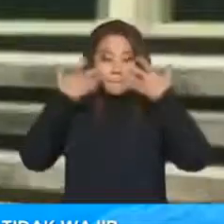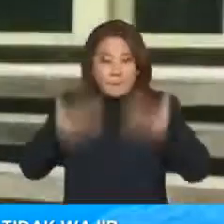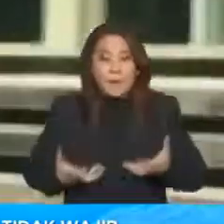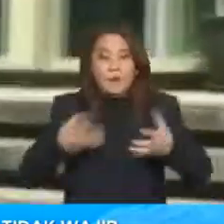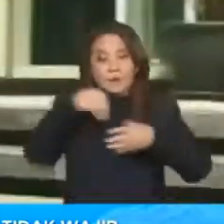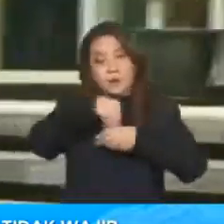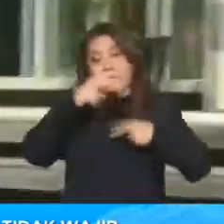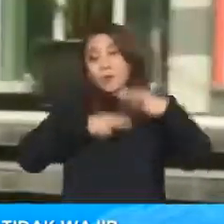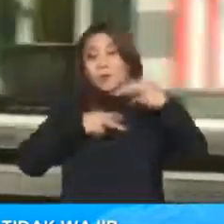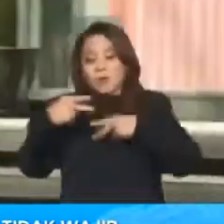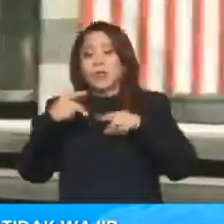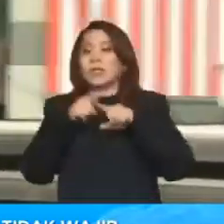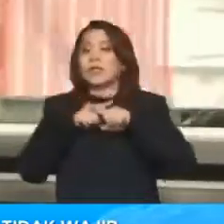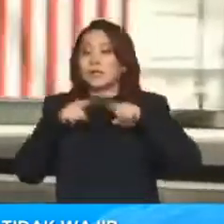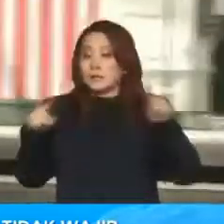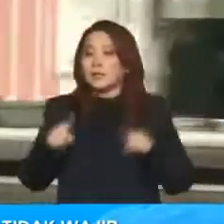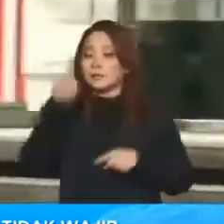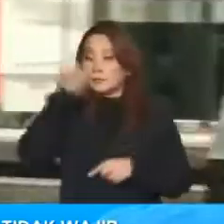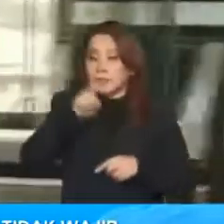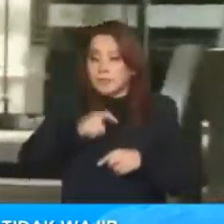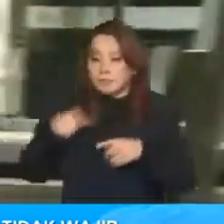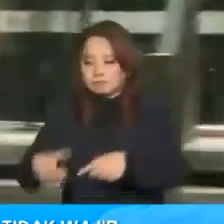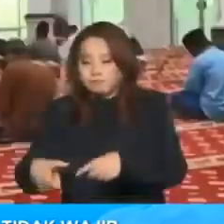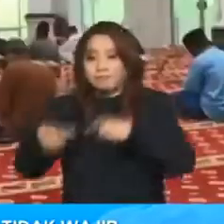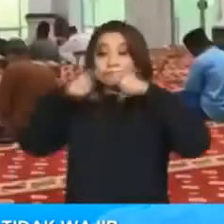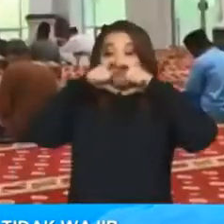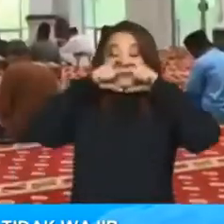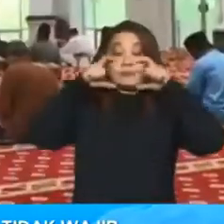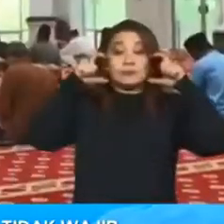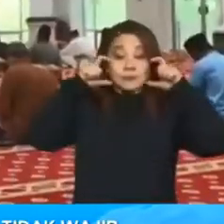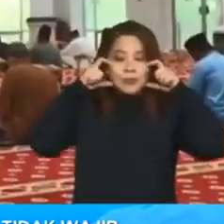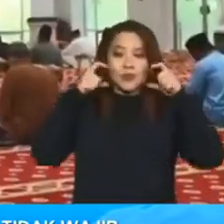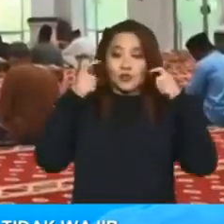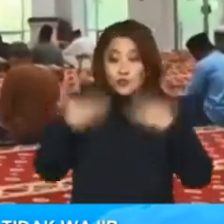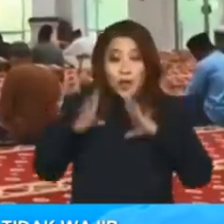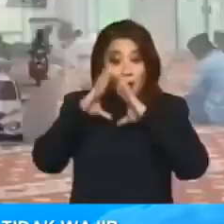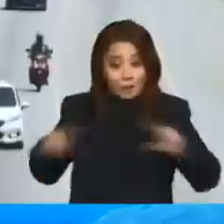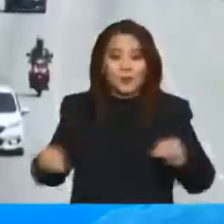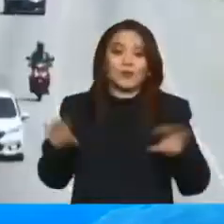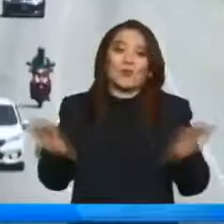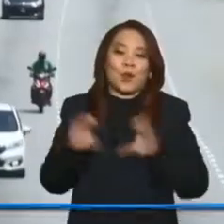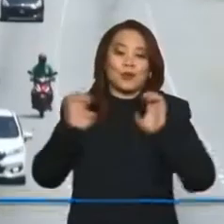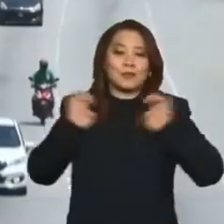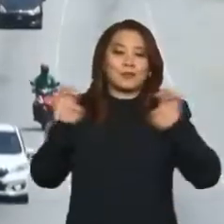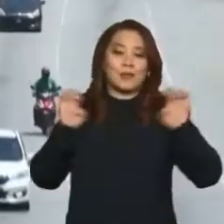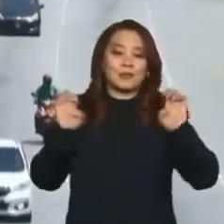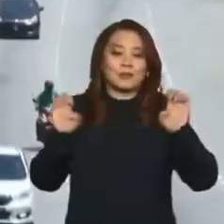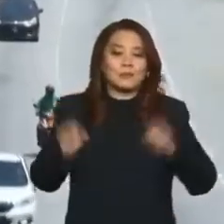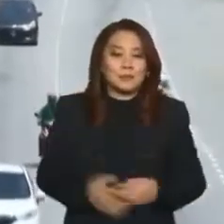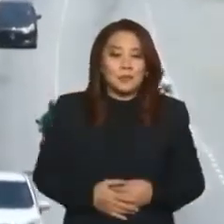Tetapi hendaklah segera setelah selesai melakukan